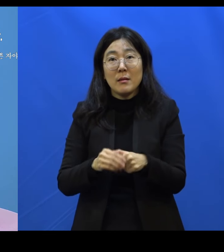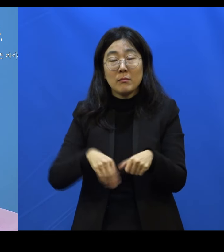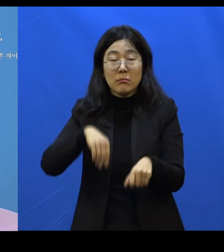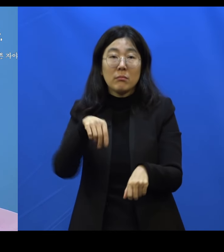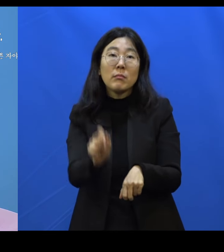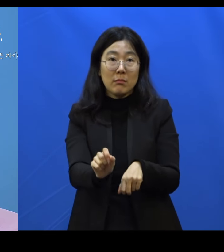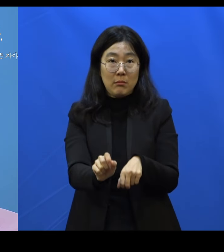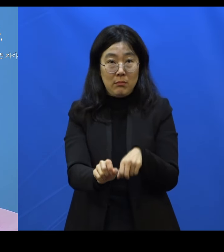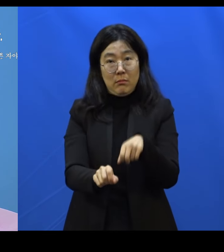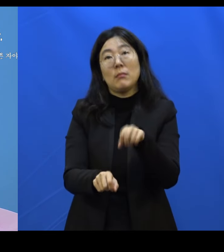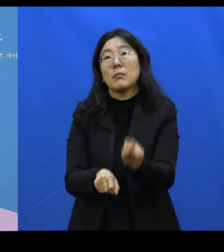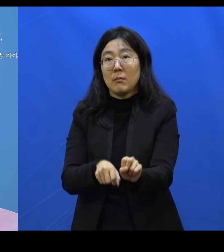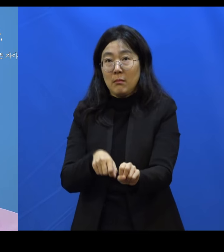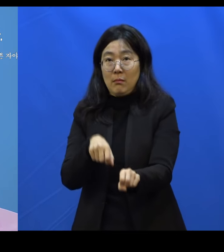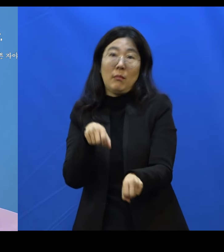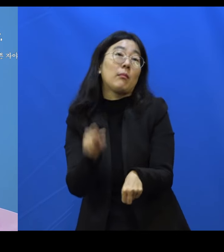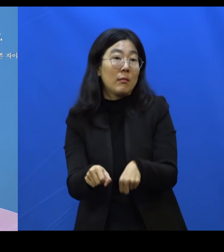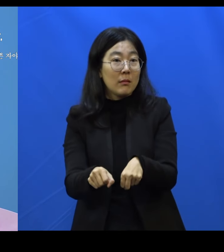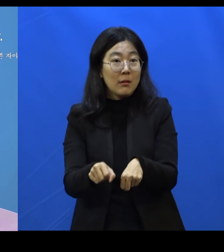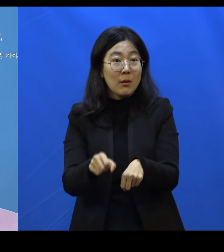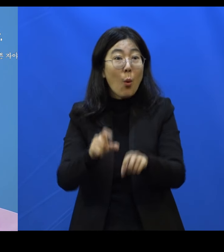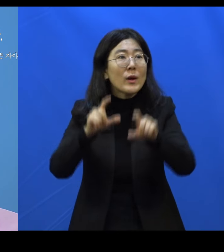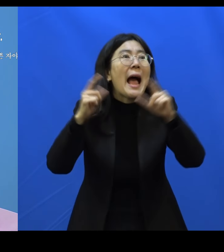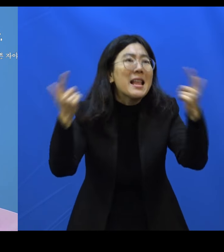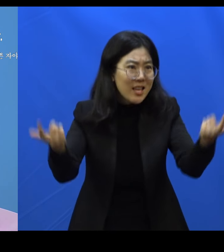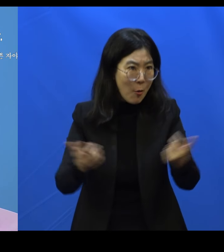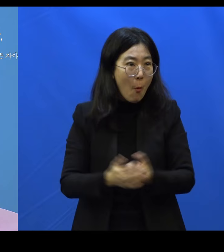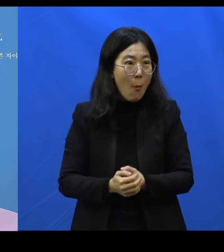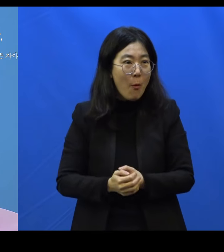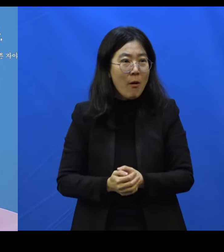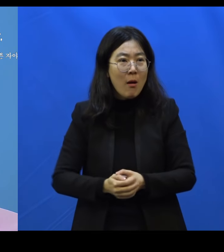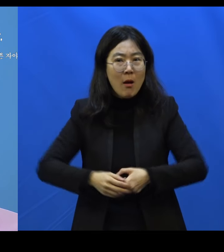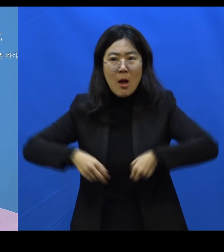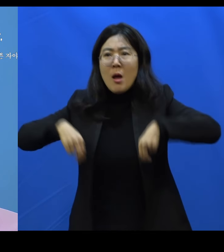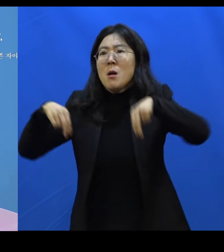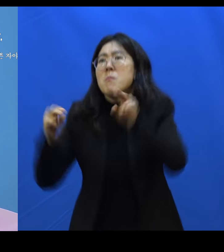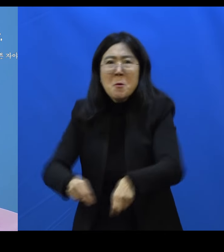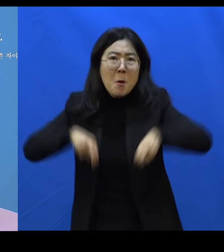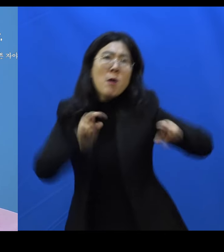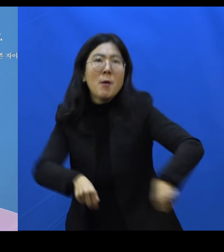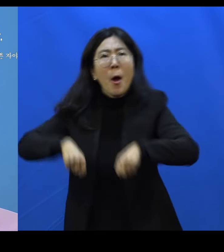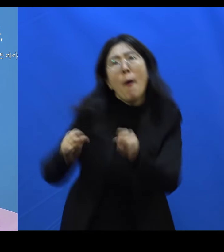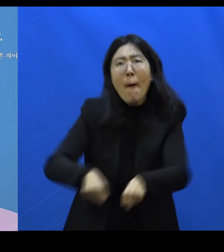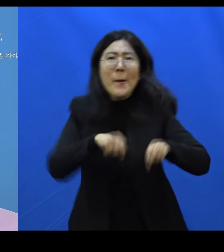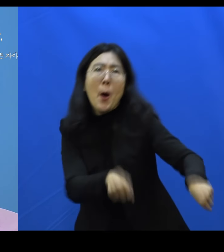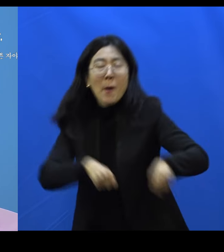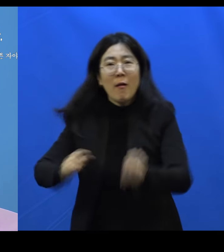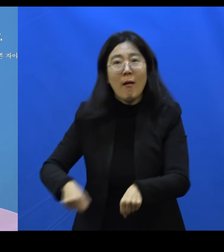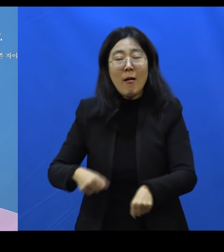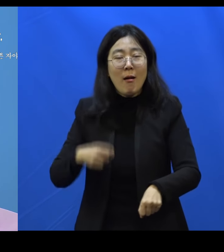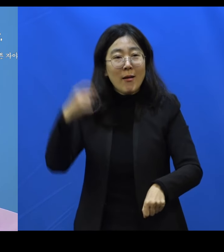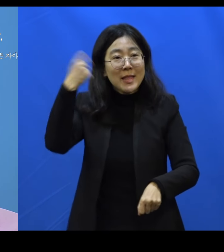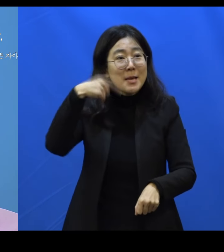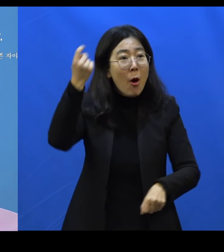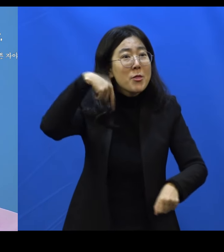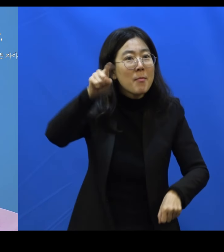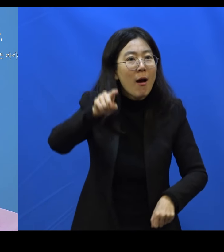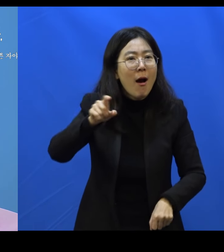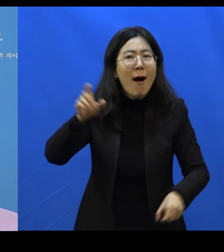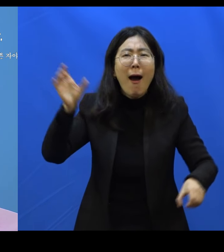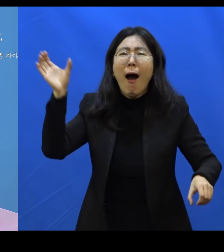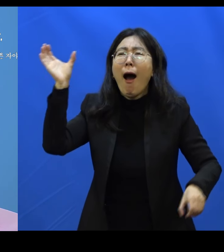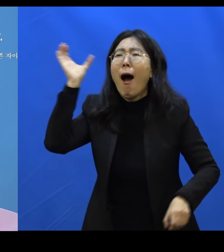이게 속도를 말하는 것은 아니고 그렇게 빨리 다가오는 것을 통하여 우리에게 뭘 부죠?